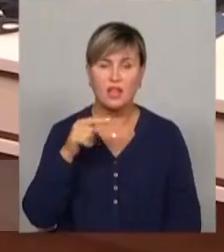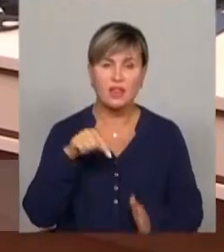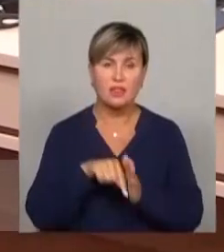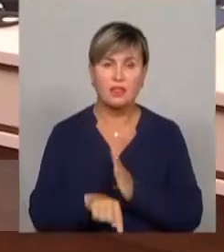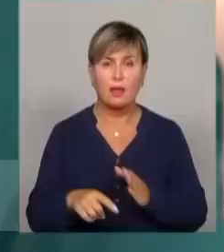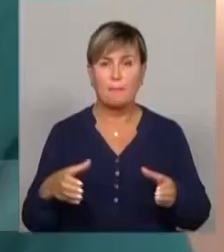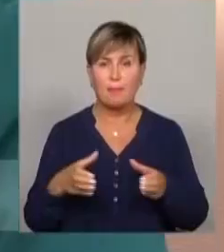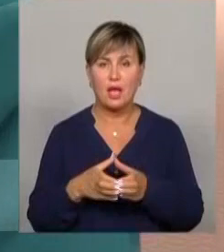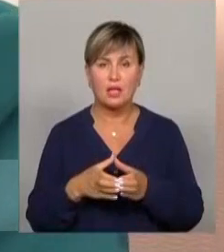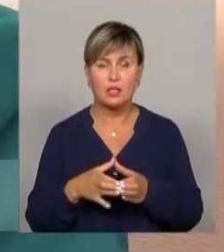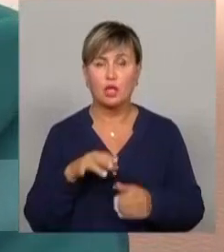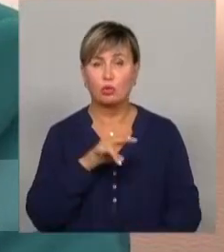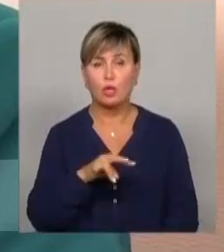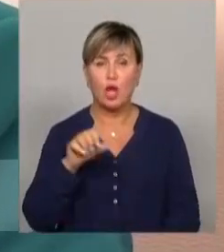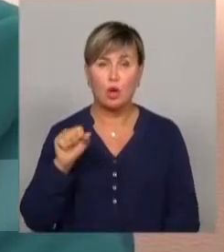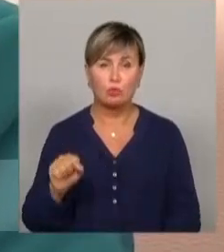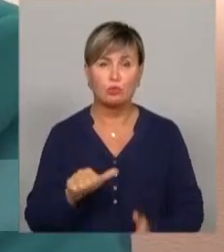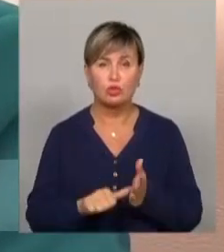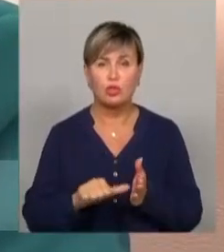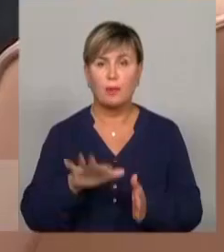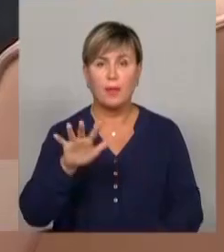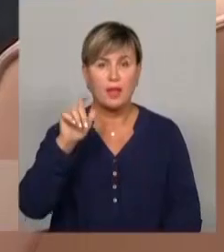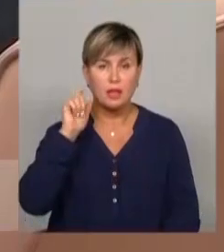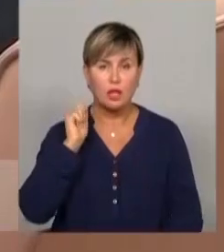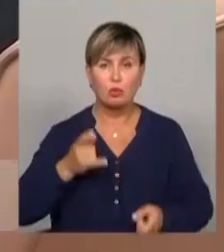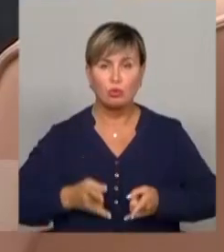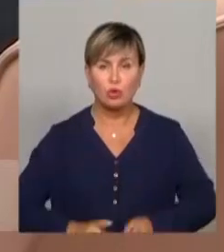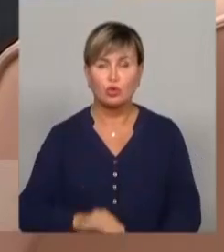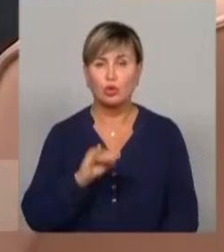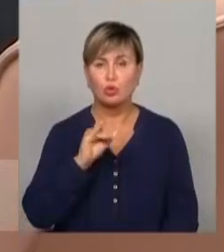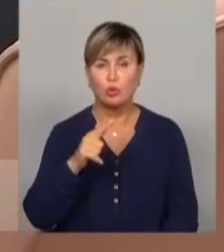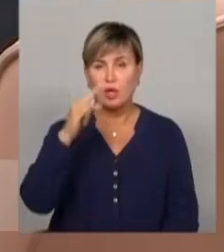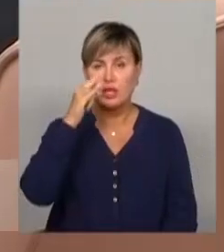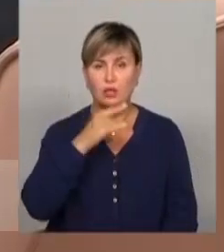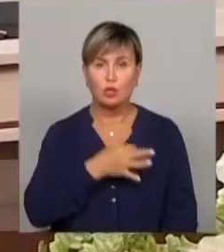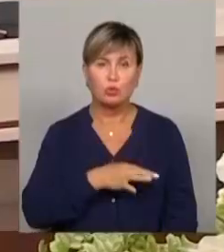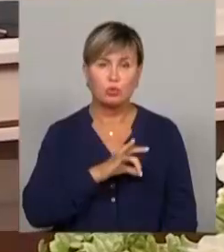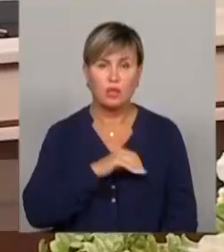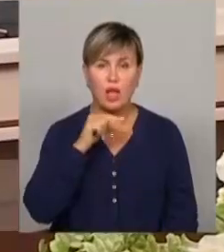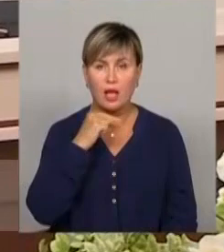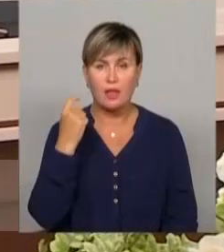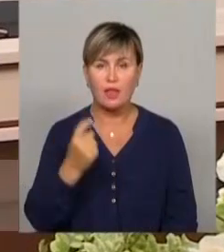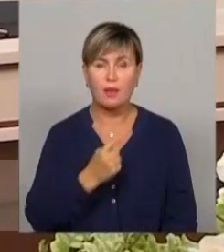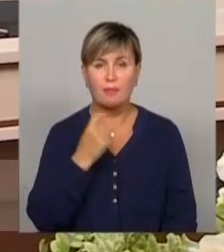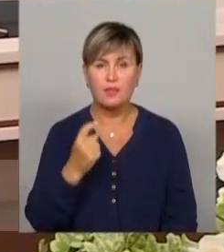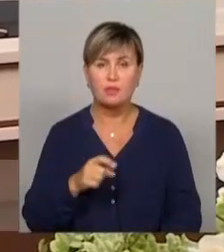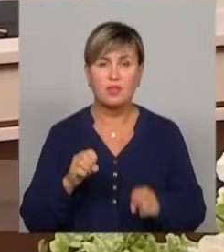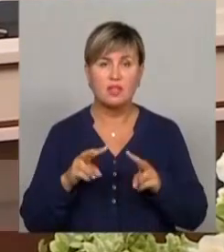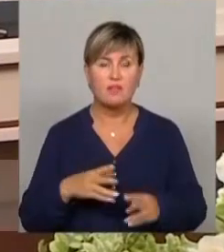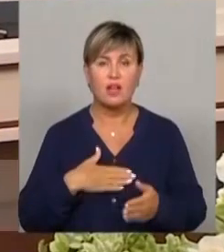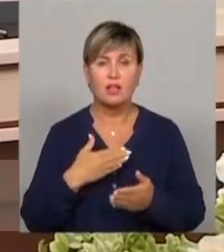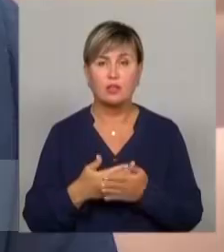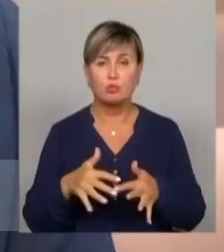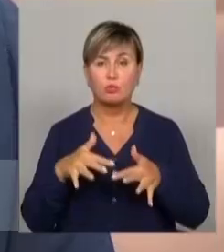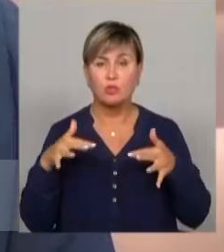социал-демократическая партия. Нурлану Уизбаеву 65 лет. Он уроженец юга Казахстана, юрист и экономист по специальности. В активной